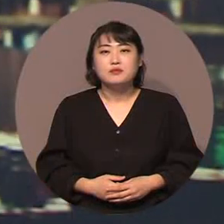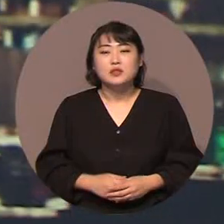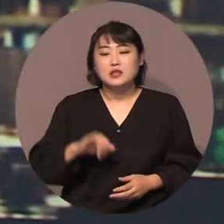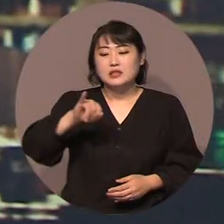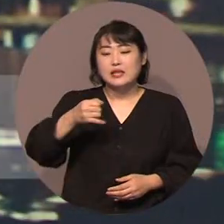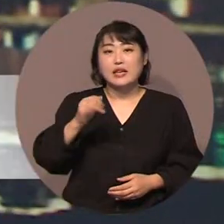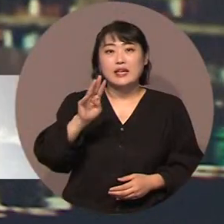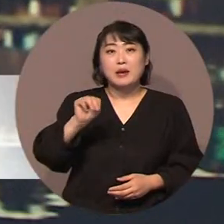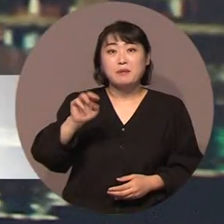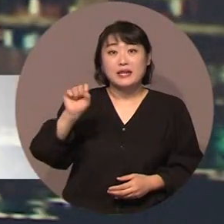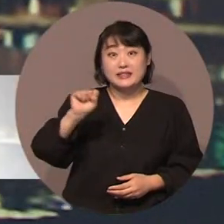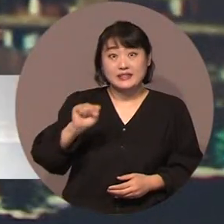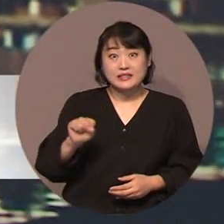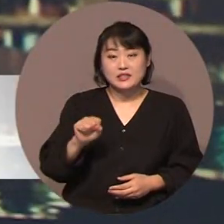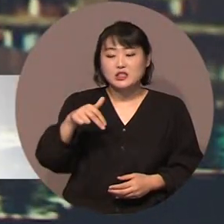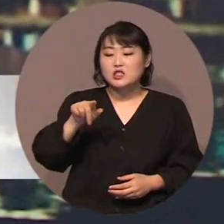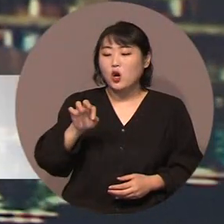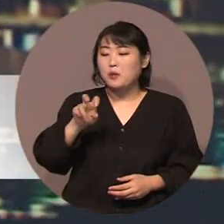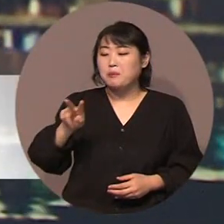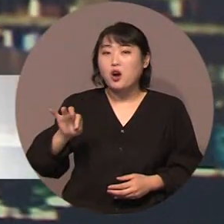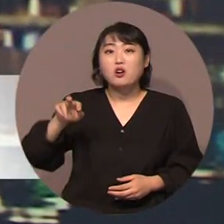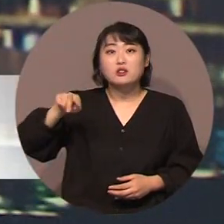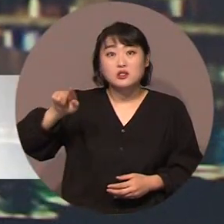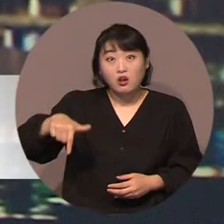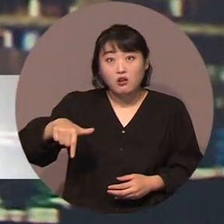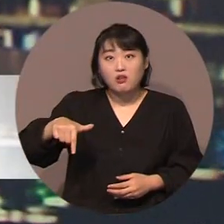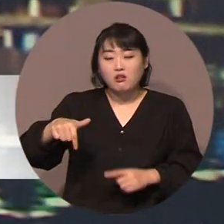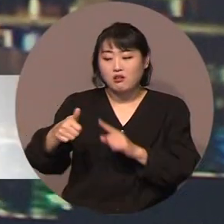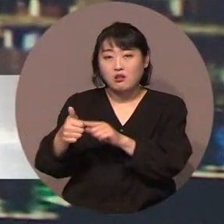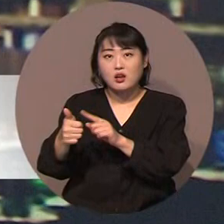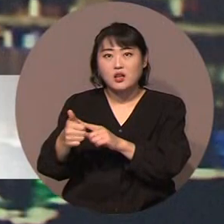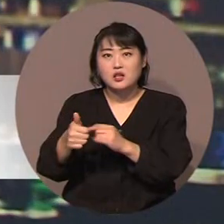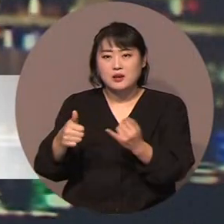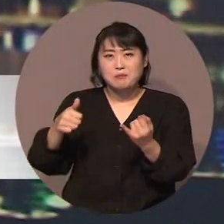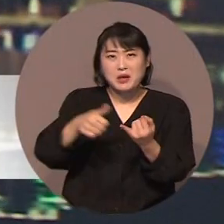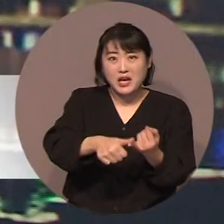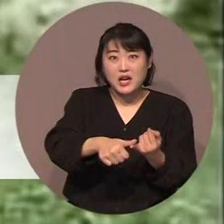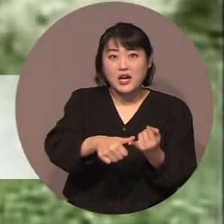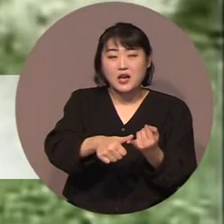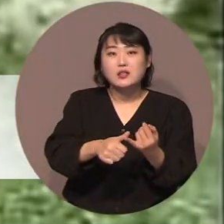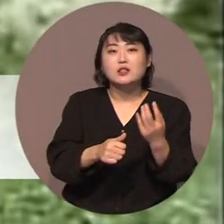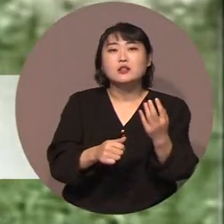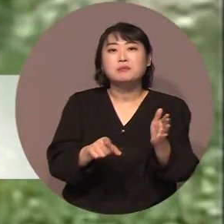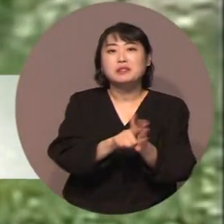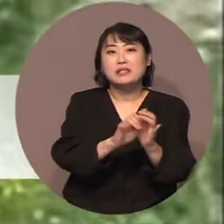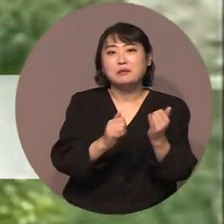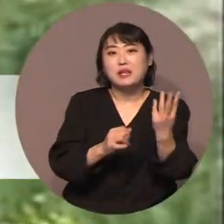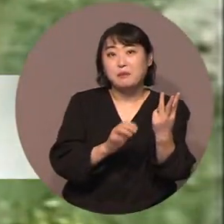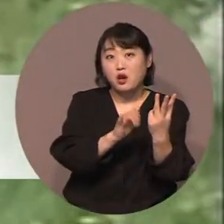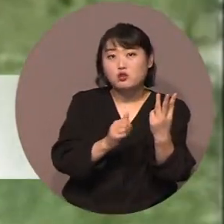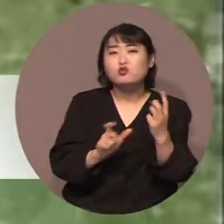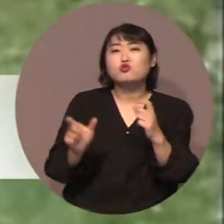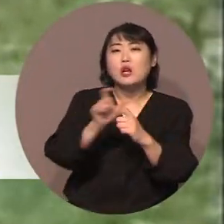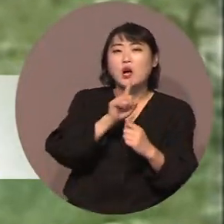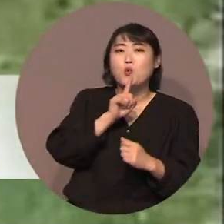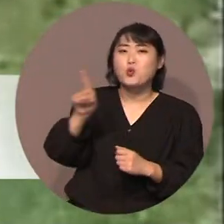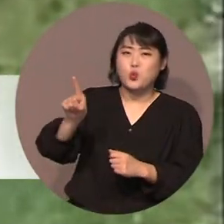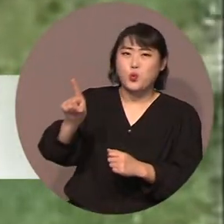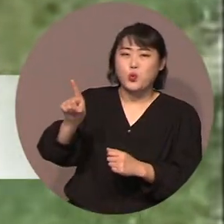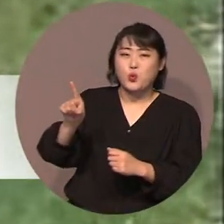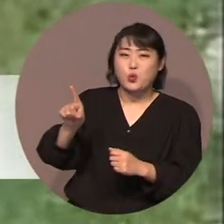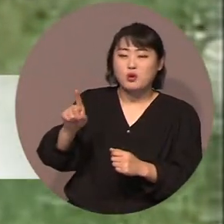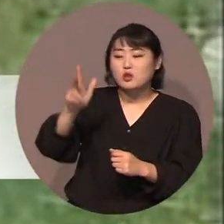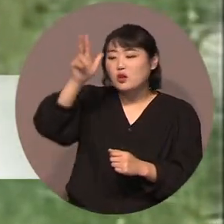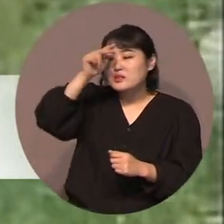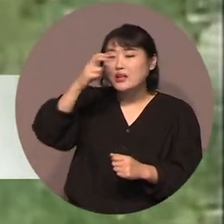기독교 복음선교회 JMS 정명석 씨에게 성폭행을 당했다는 여성신도 3명으로부터 추가 고소장을